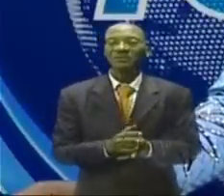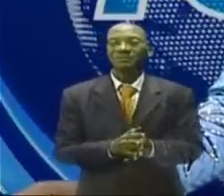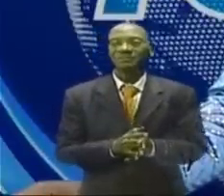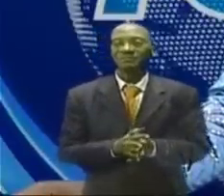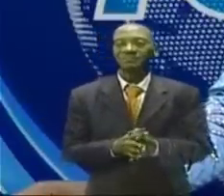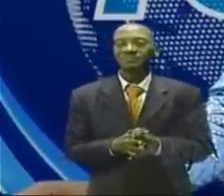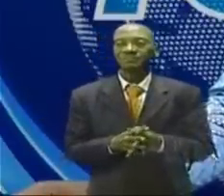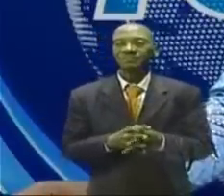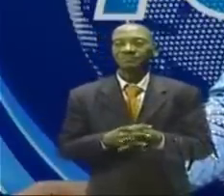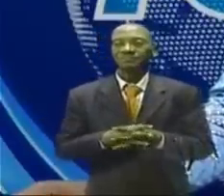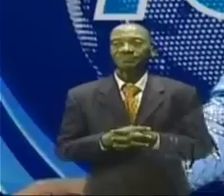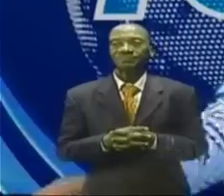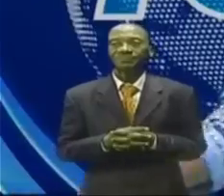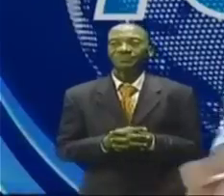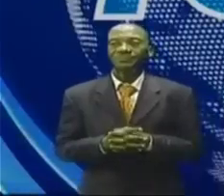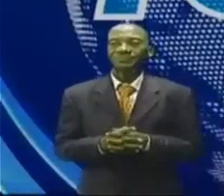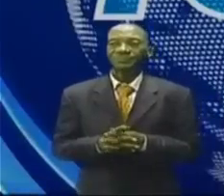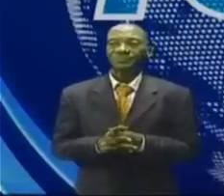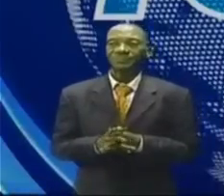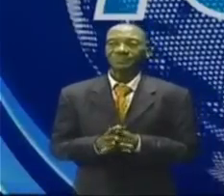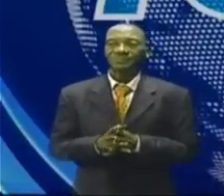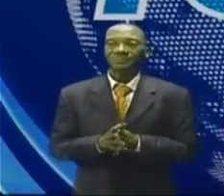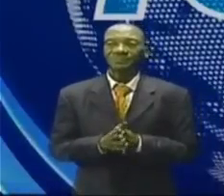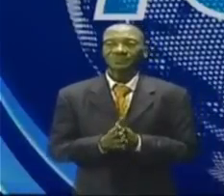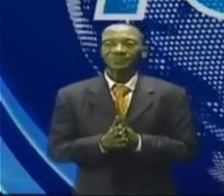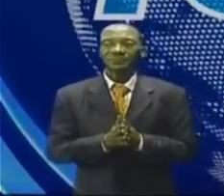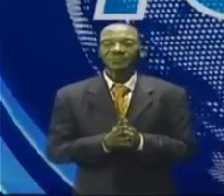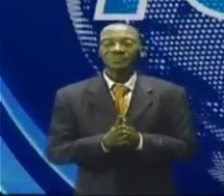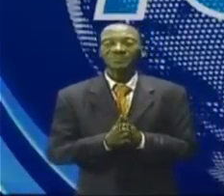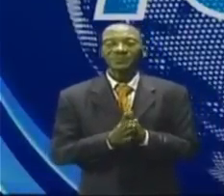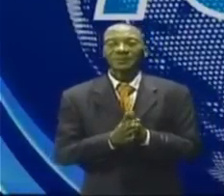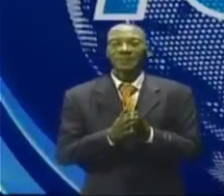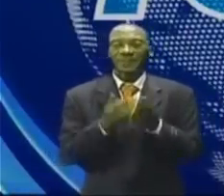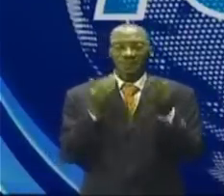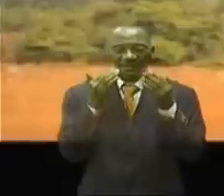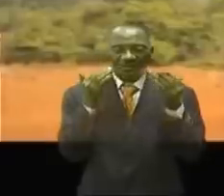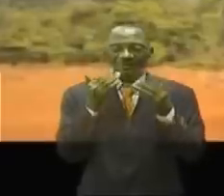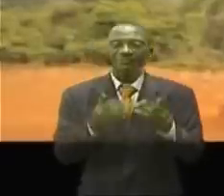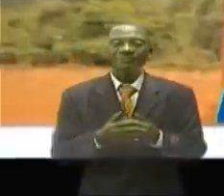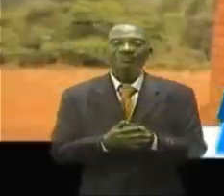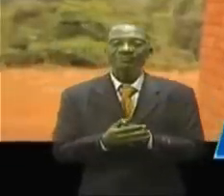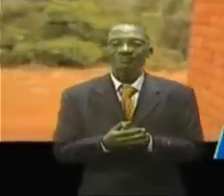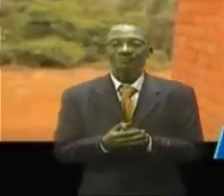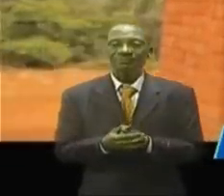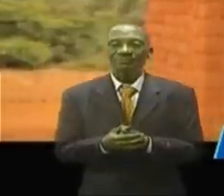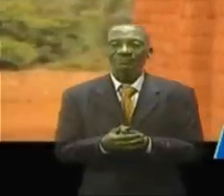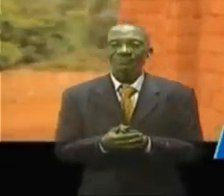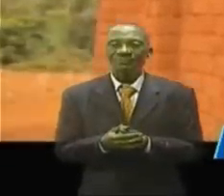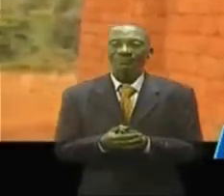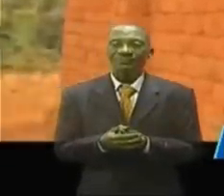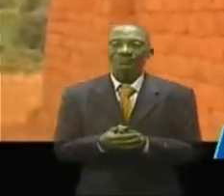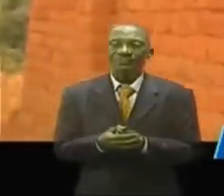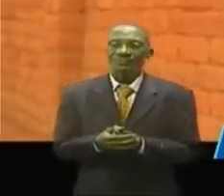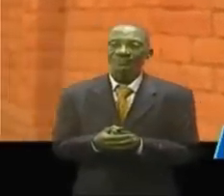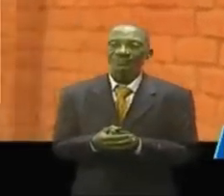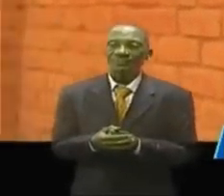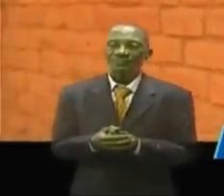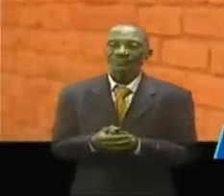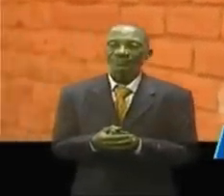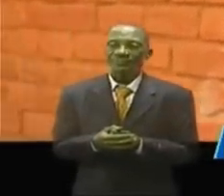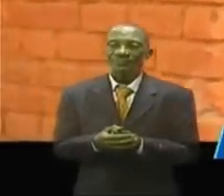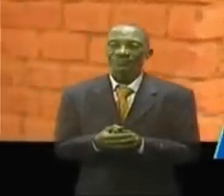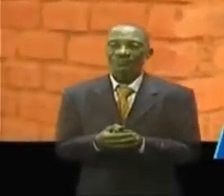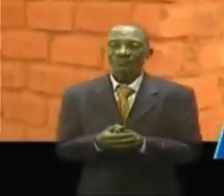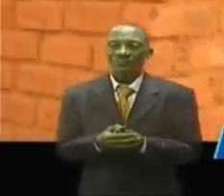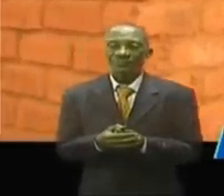chef de l'État. Les explications avec notre envoyé spécial, Francis Bouélaboaki. De l'ancienne école primaire Epe Kitanta dans